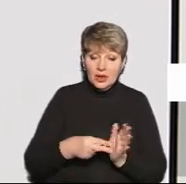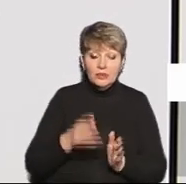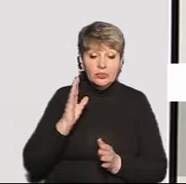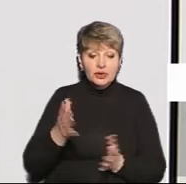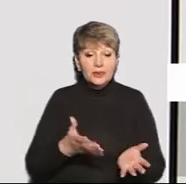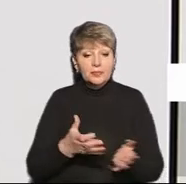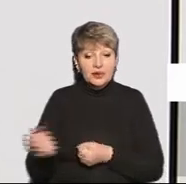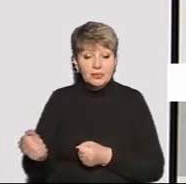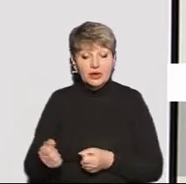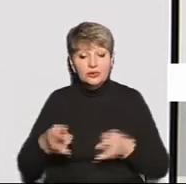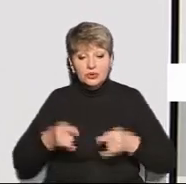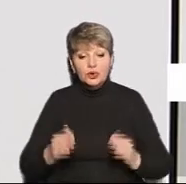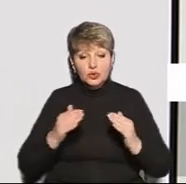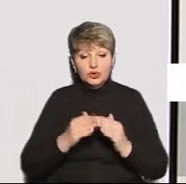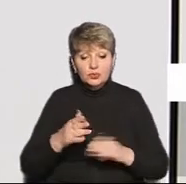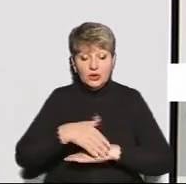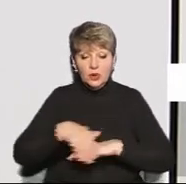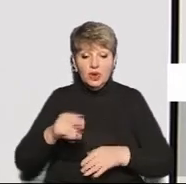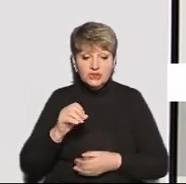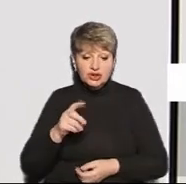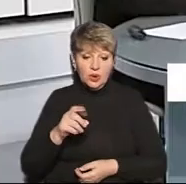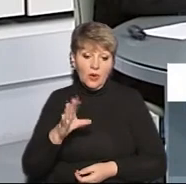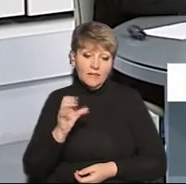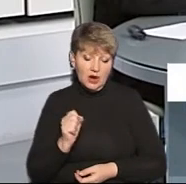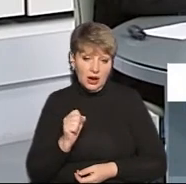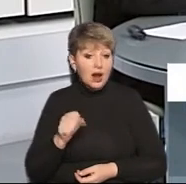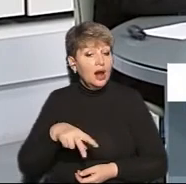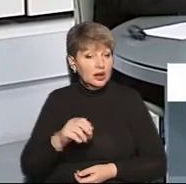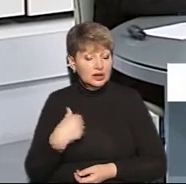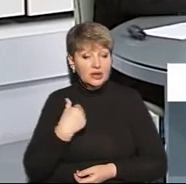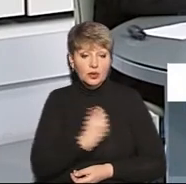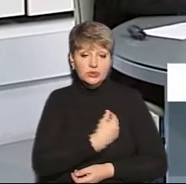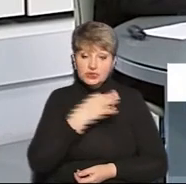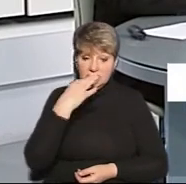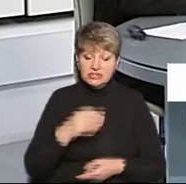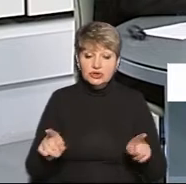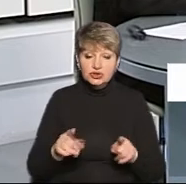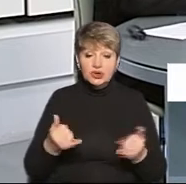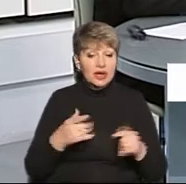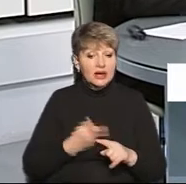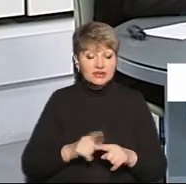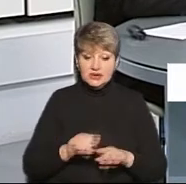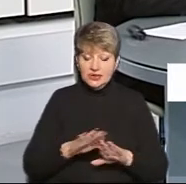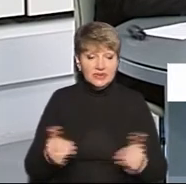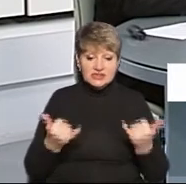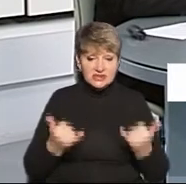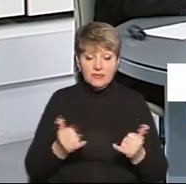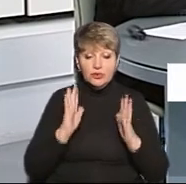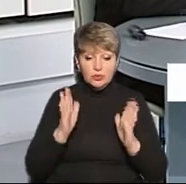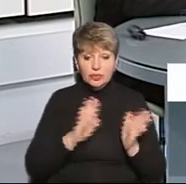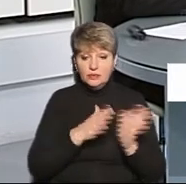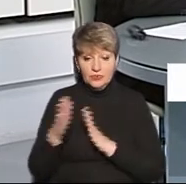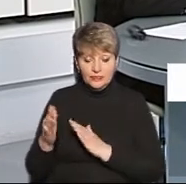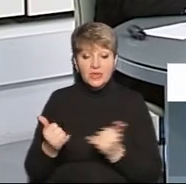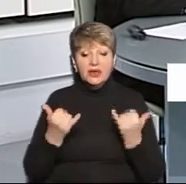база, тобто пологовий будинок, так званий на вулиці Чехова. Але я хочу сказати, що це не сьогодні вже це буде відбуватися, не